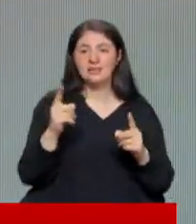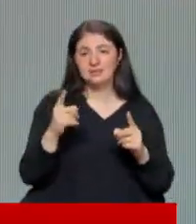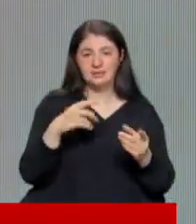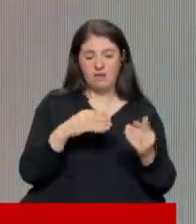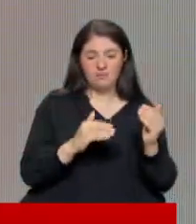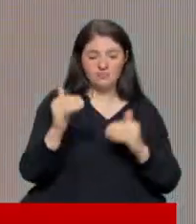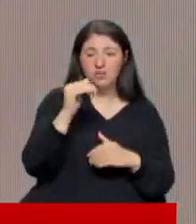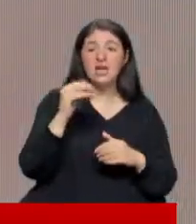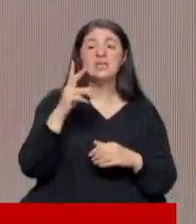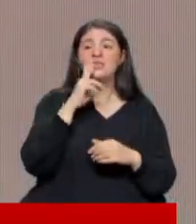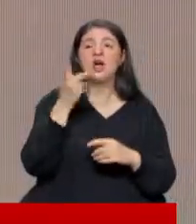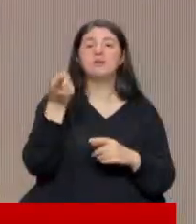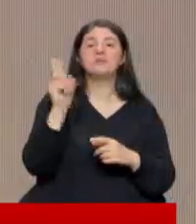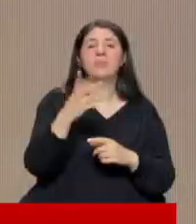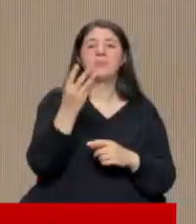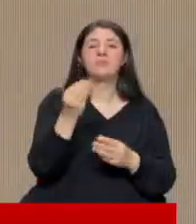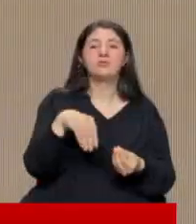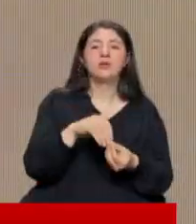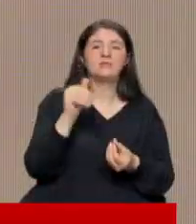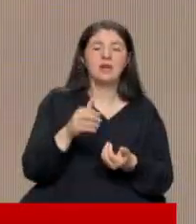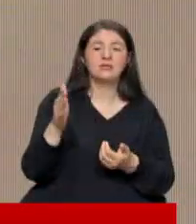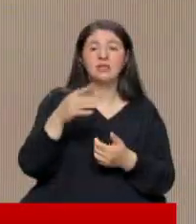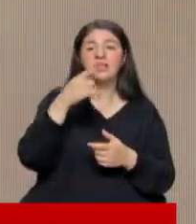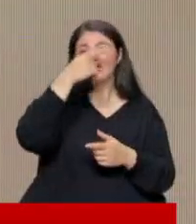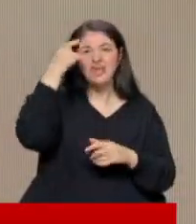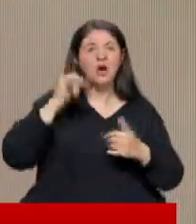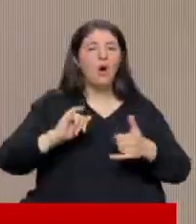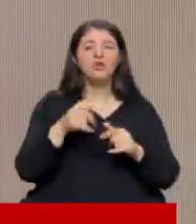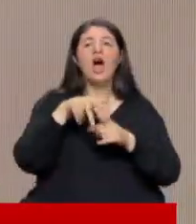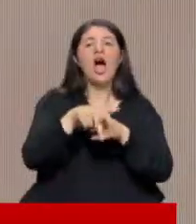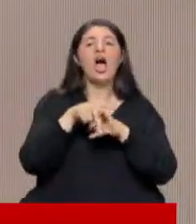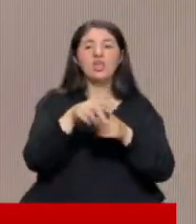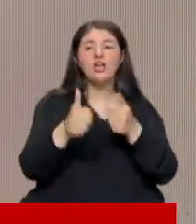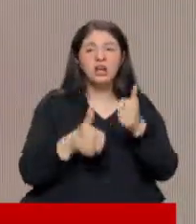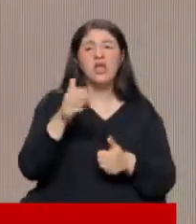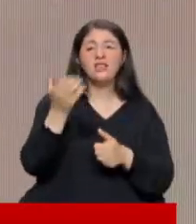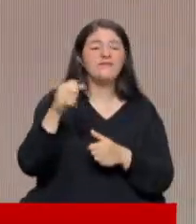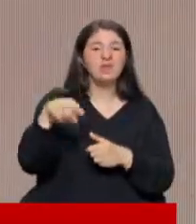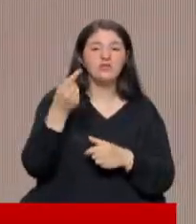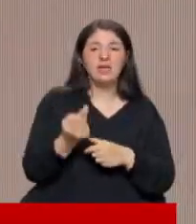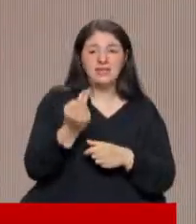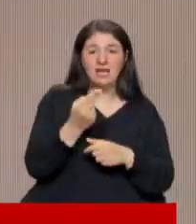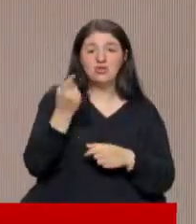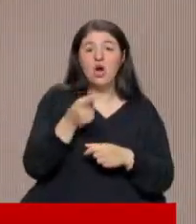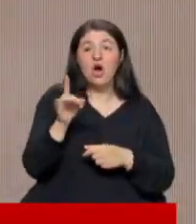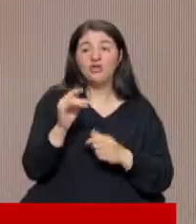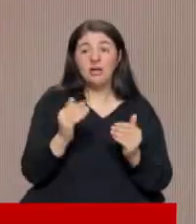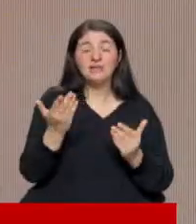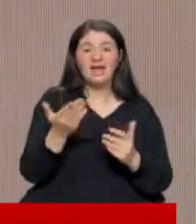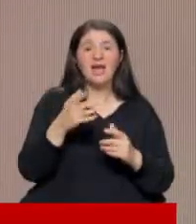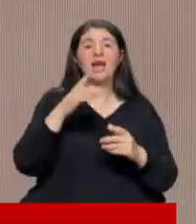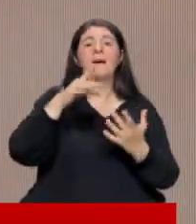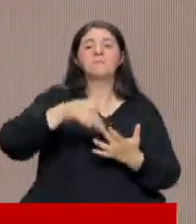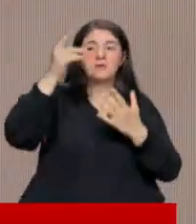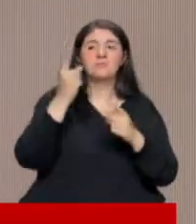sigara yasağı 2 kez 5 lira zam geldi şans oyunları at yarışlarından alınan vergi %7'den %14'e